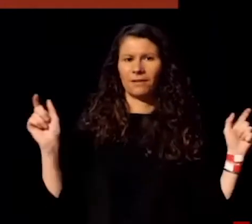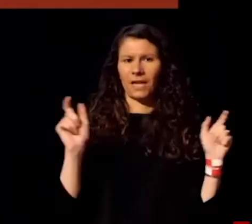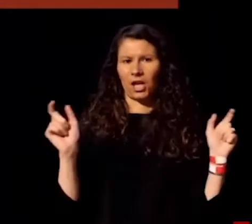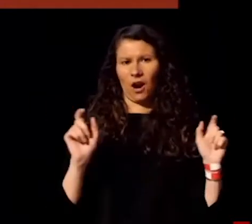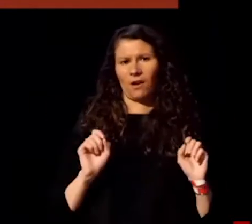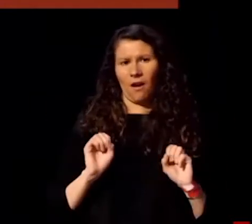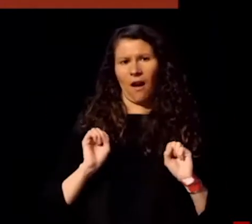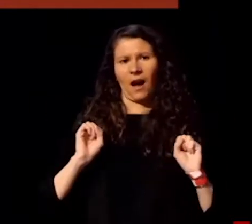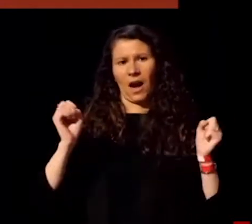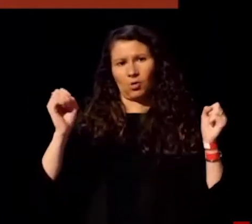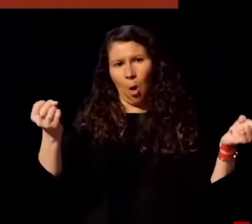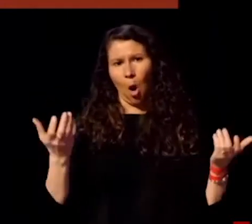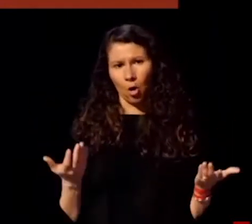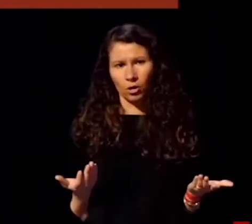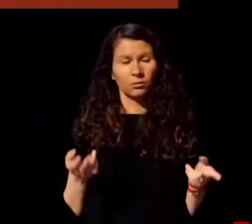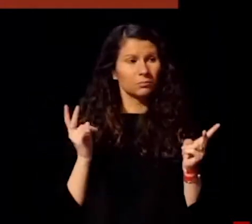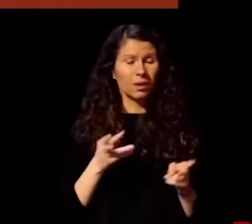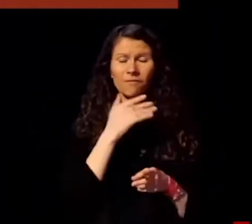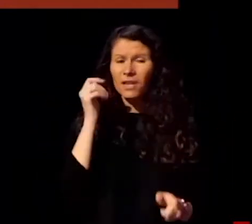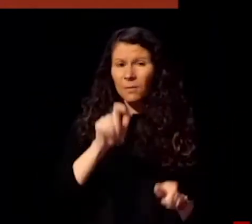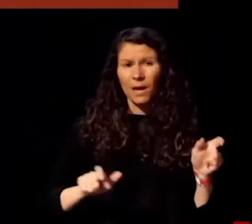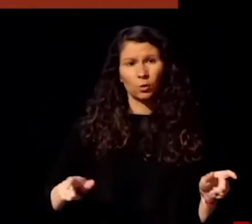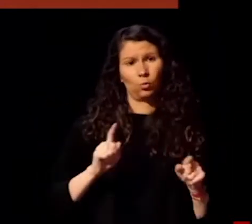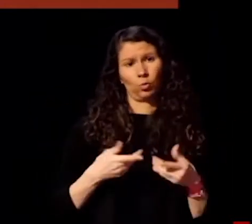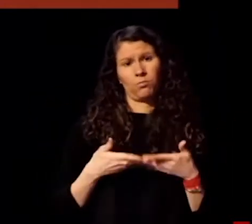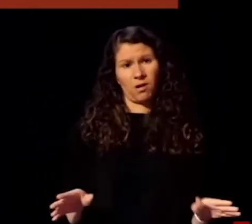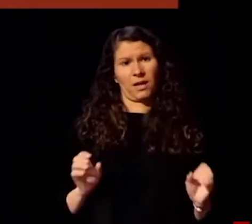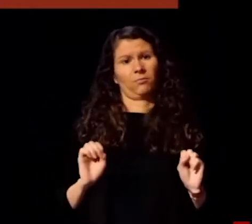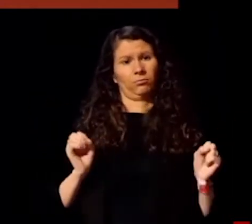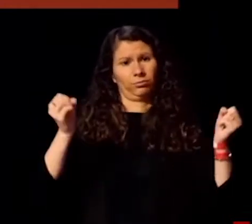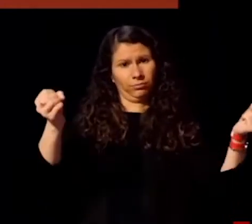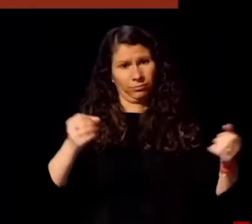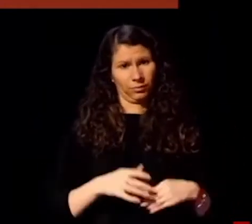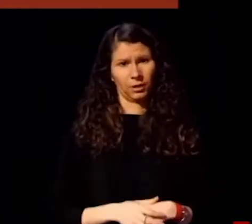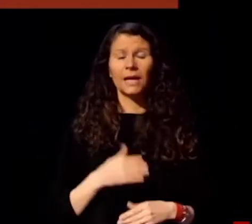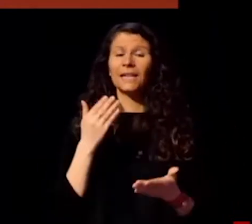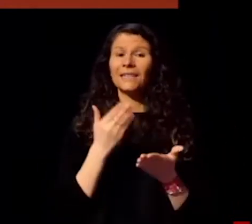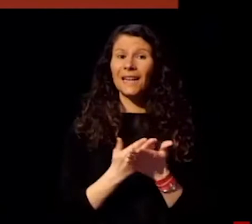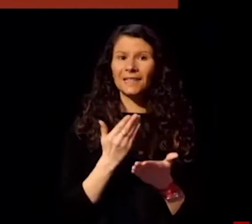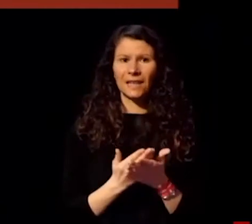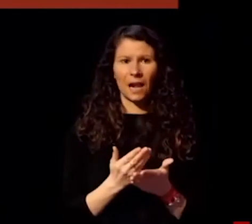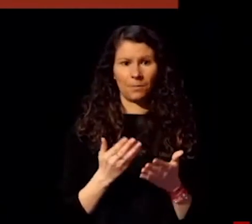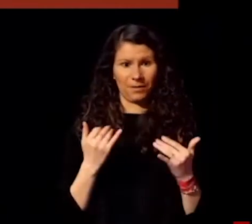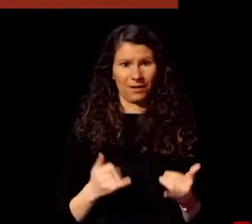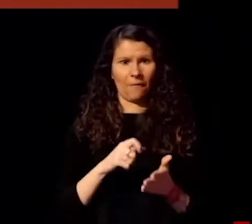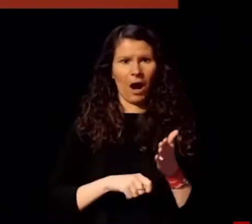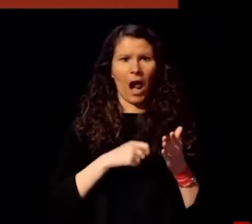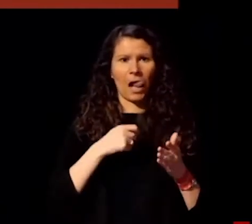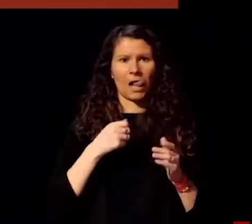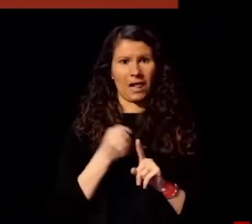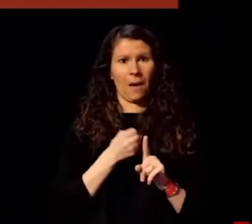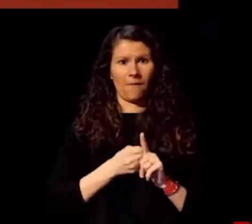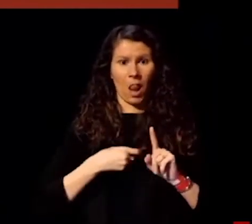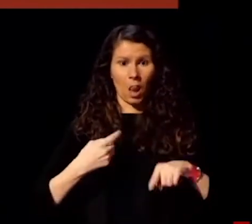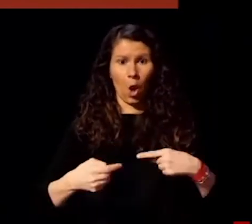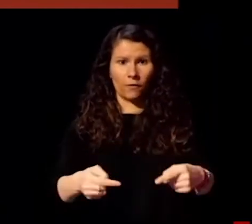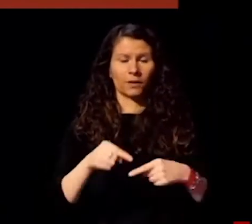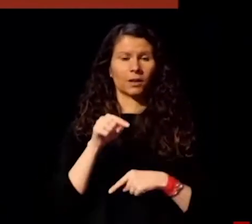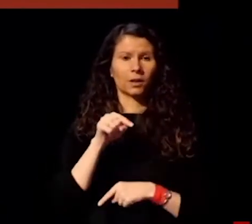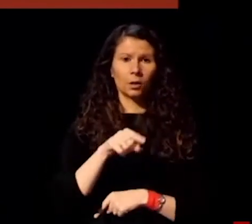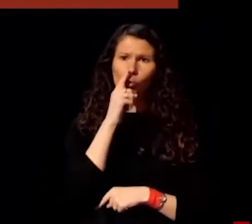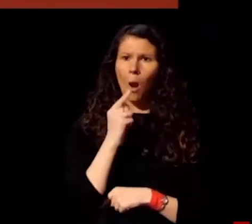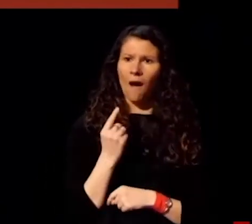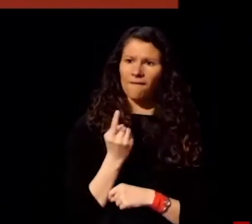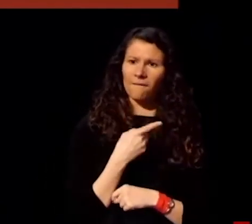von möglichst vielen und deshalb geht es im laufenden wahlkampf nicht nur um uns